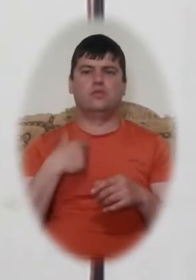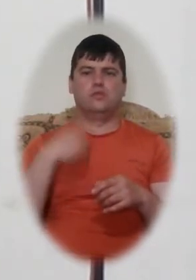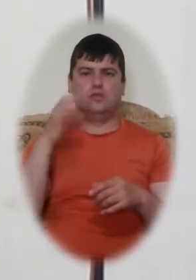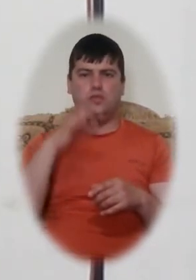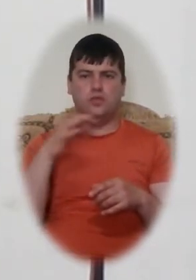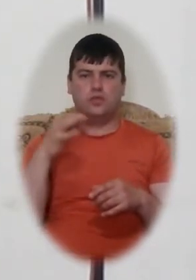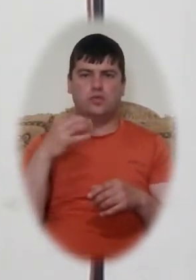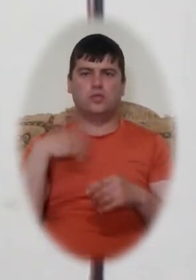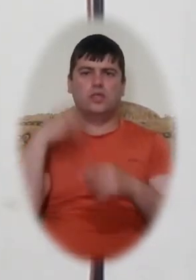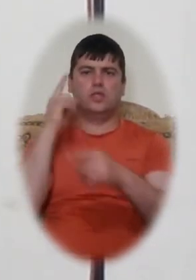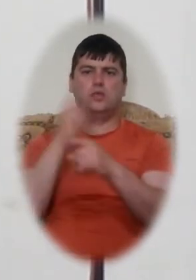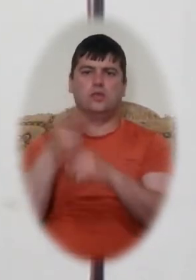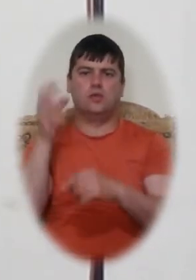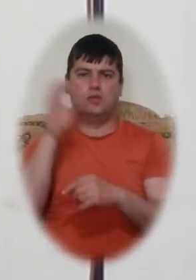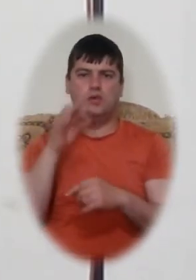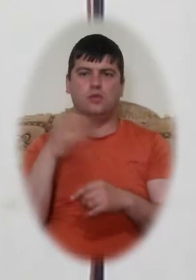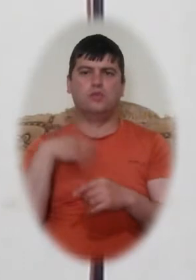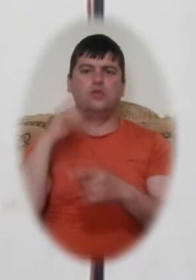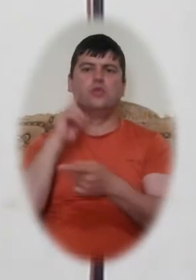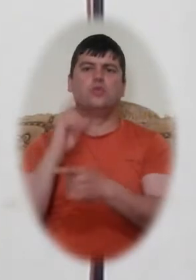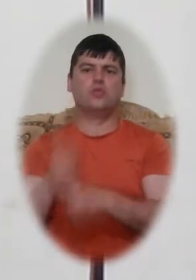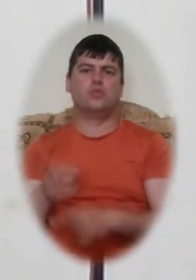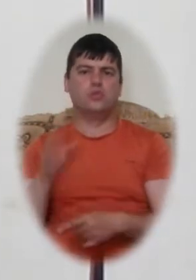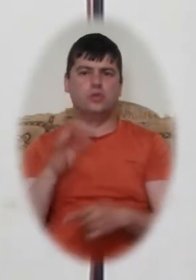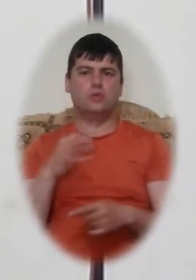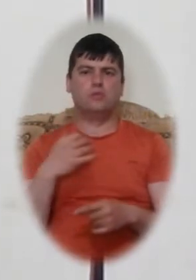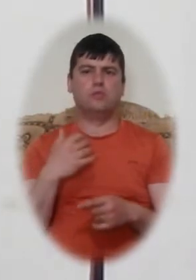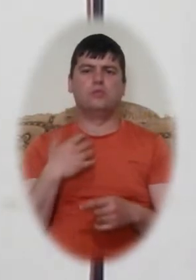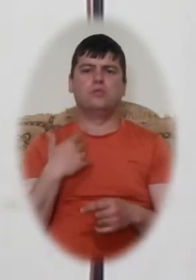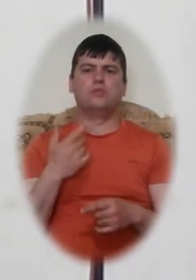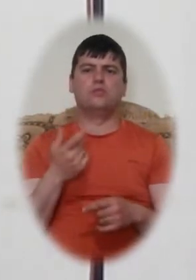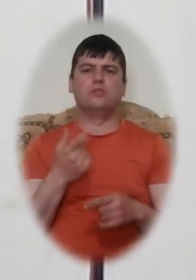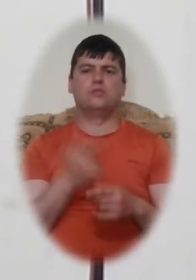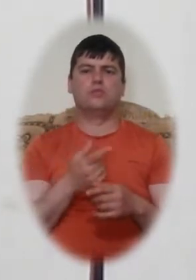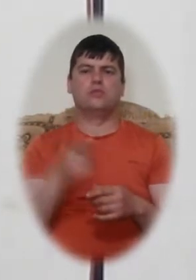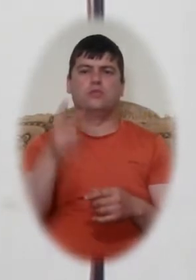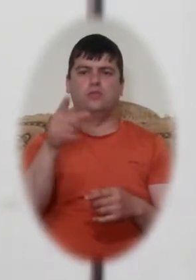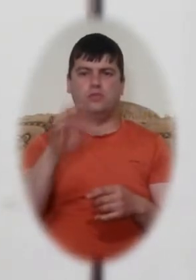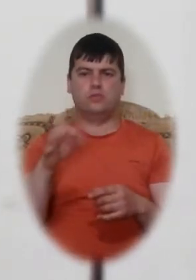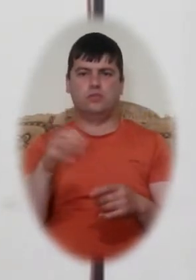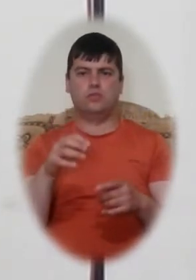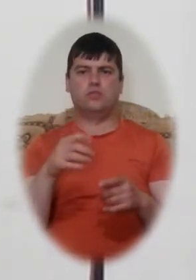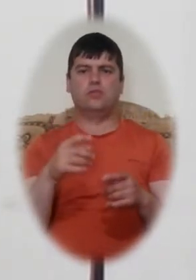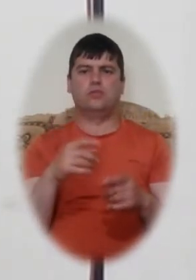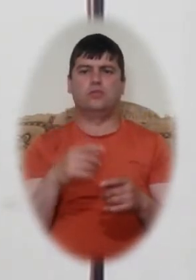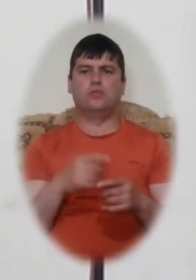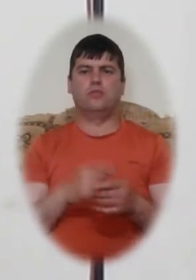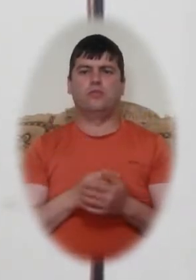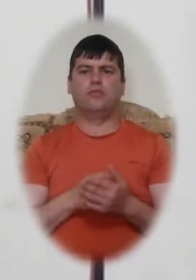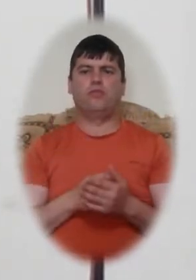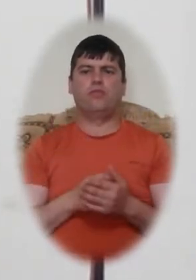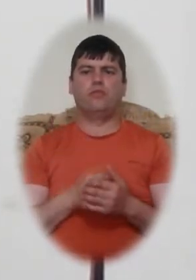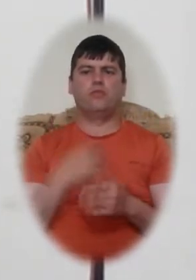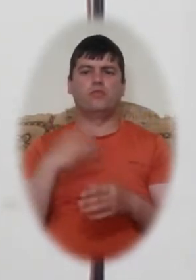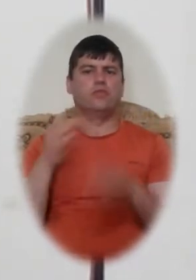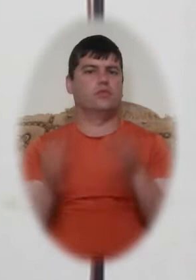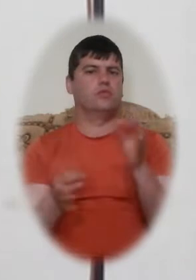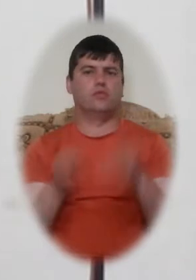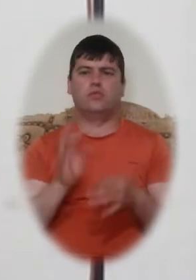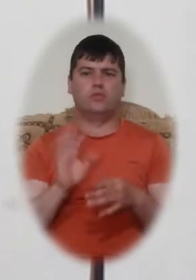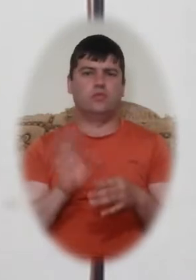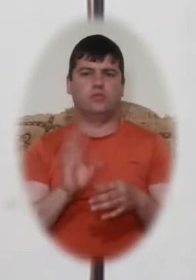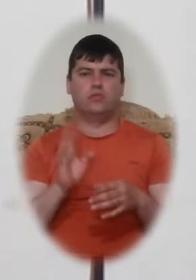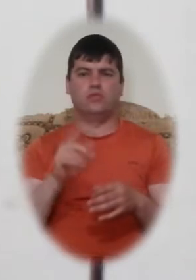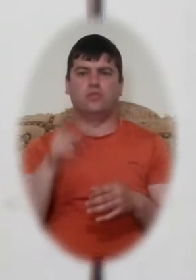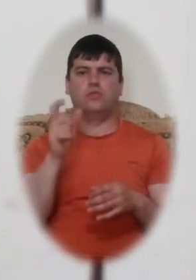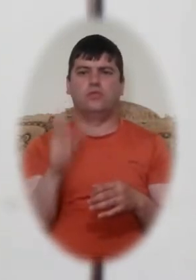եզ համարշ, մեր եղպայների համար, Մեր կուրիերի համար, եսոր շատ կարևոր պիտիրն կո համար։ Եվ մեք չեք դատապարտամ այն մ